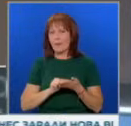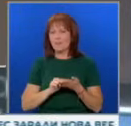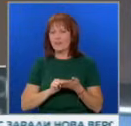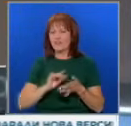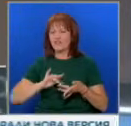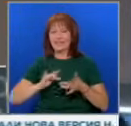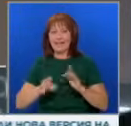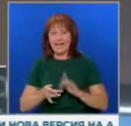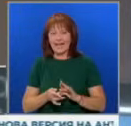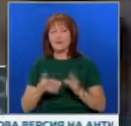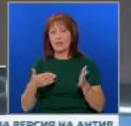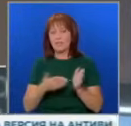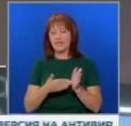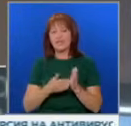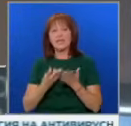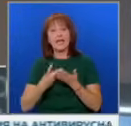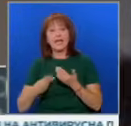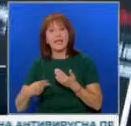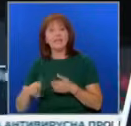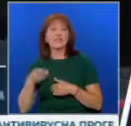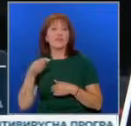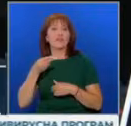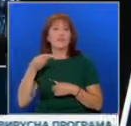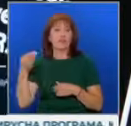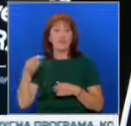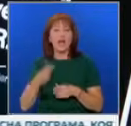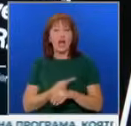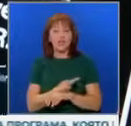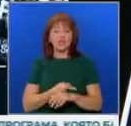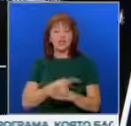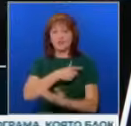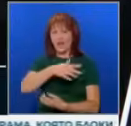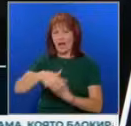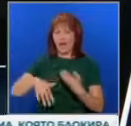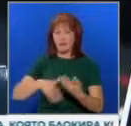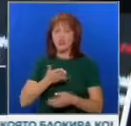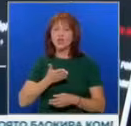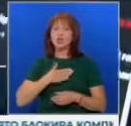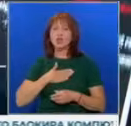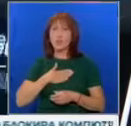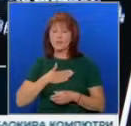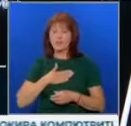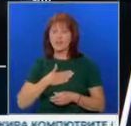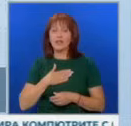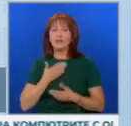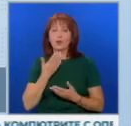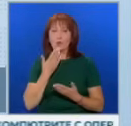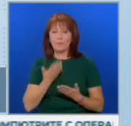причината за срива е извън компанията. След часове на хаос, собственикът на CrowdStrike, Джордж Курц,